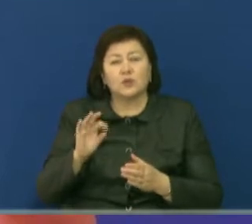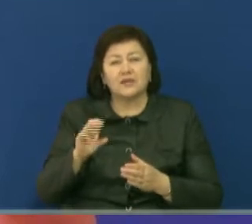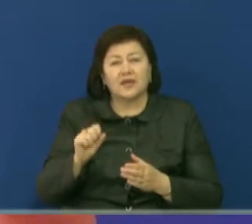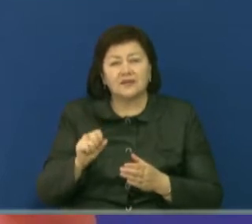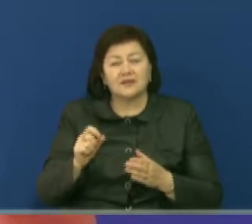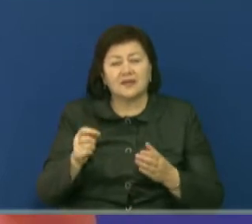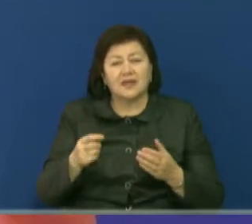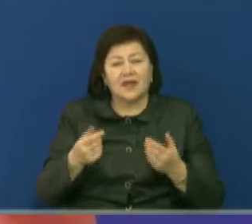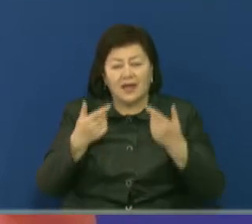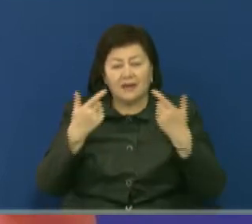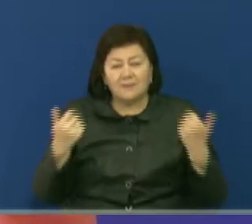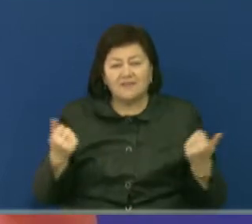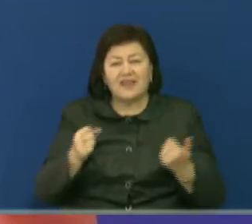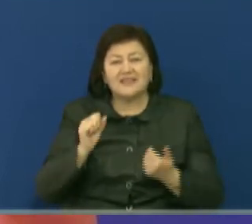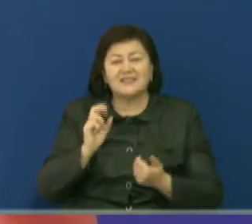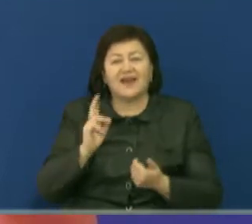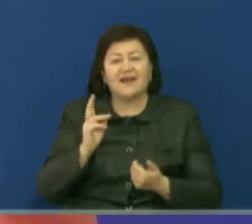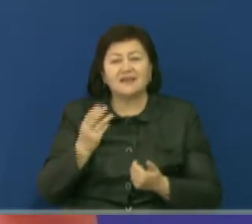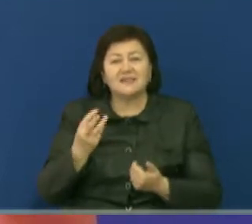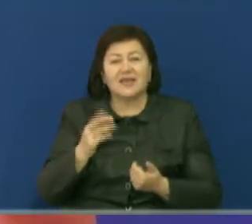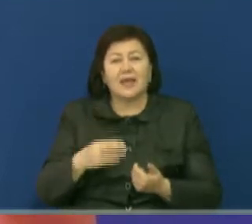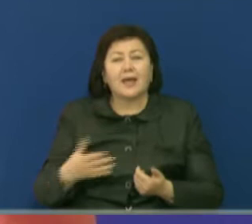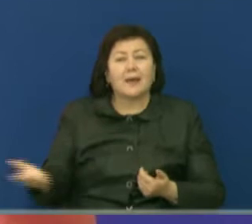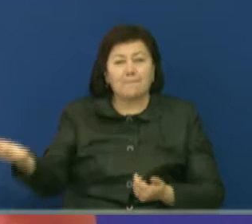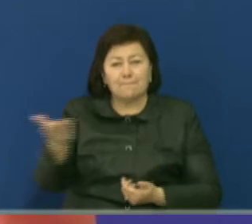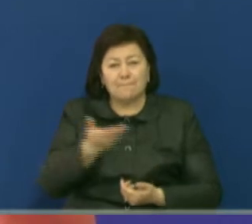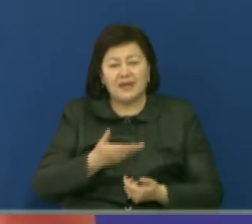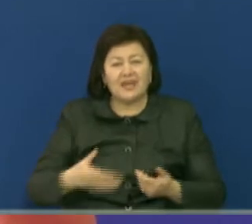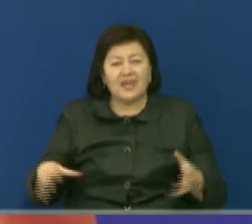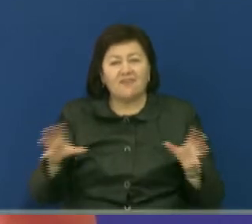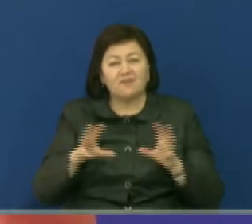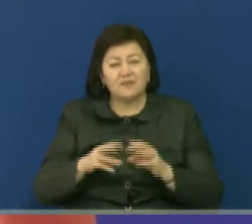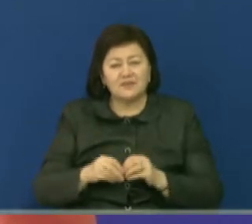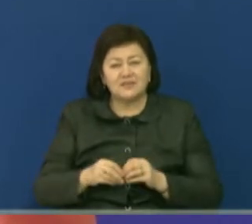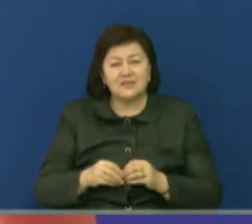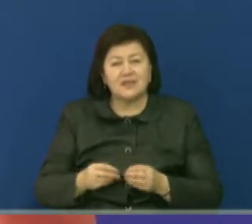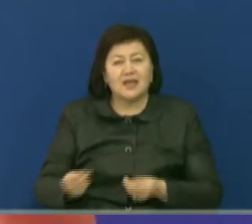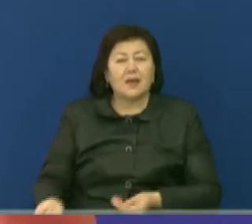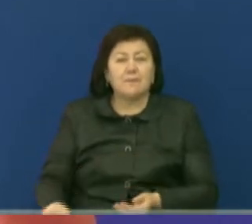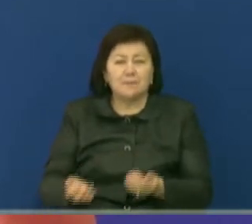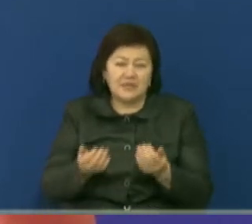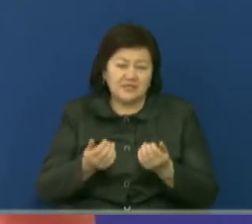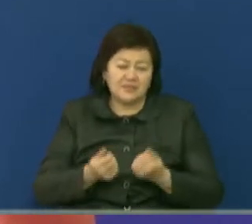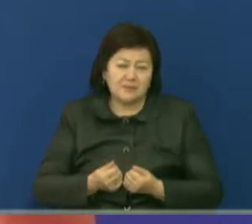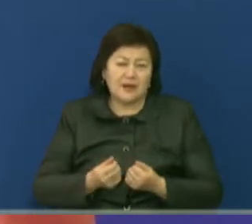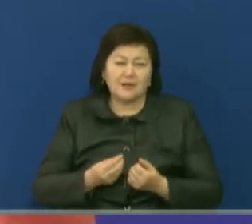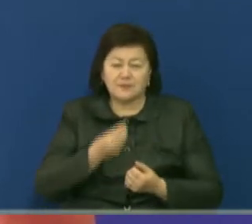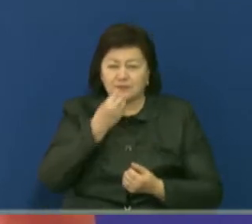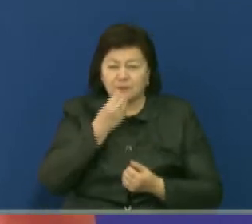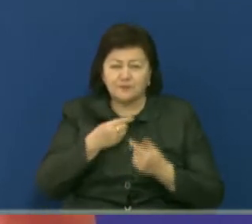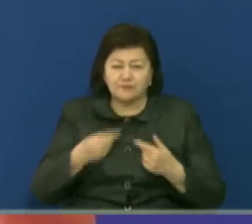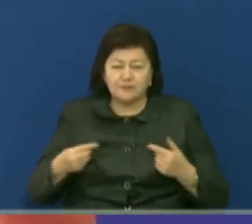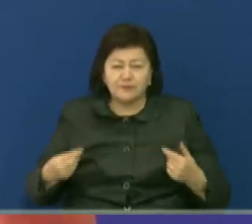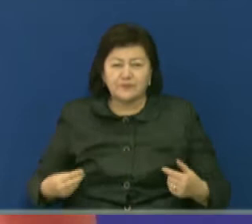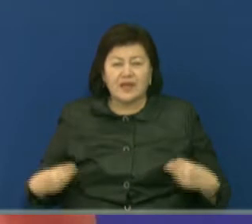«Безбергемыс» для пострадавших от пожара в городе Ридер. В рамках акции принимаются продукты питания, одежда, материалы,